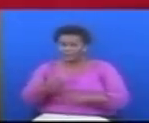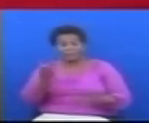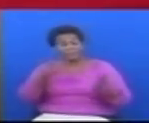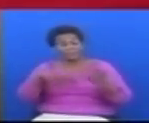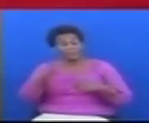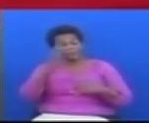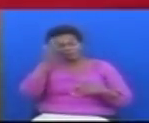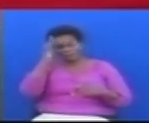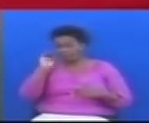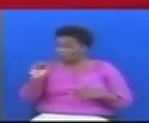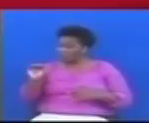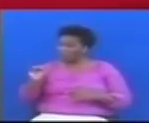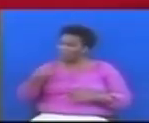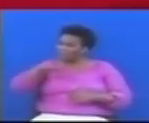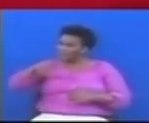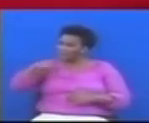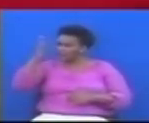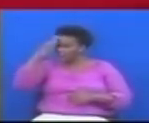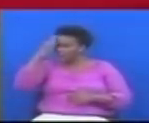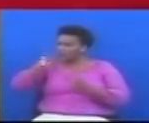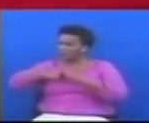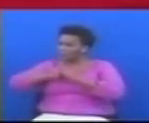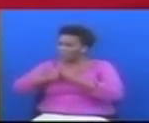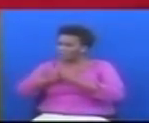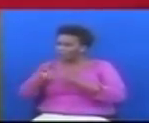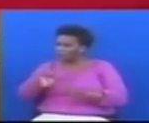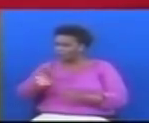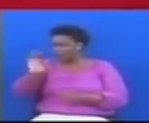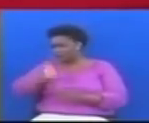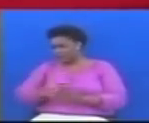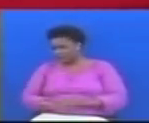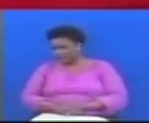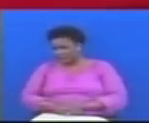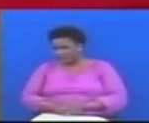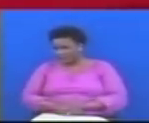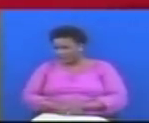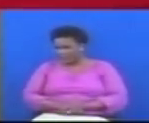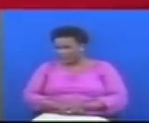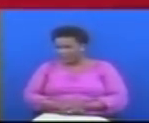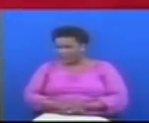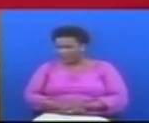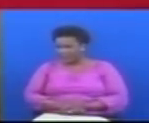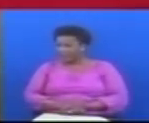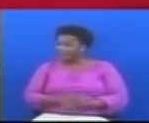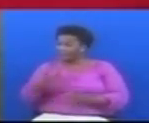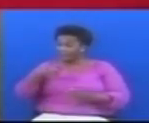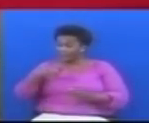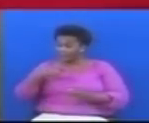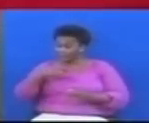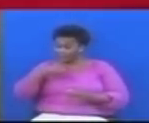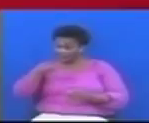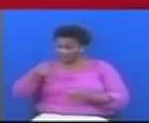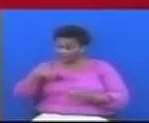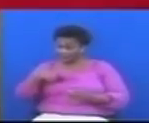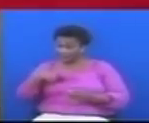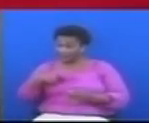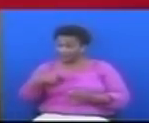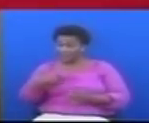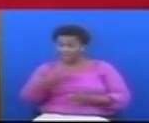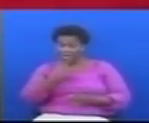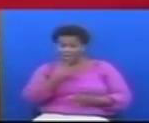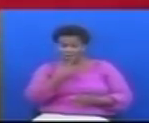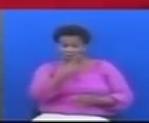tunatambua changamoto hii, na kwa kuwa wapo karibu na wilaya ya Mpwapwa tumeiagiza TANESCO. Yapo